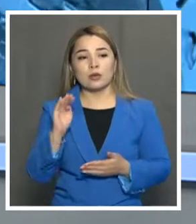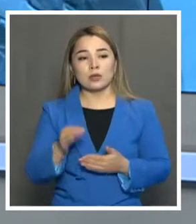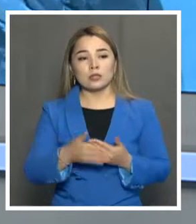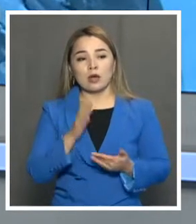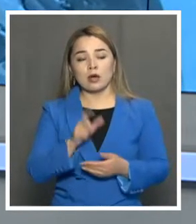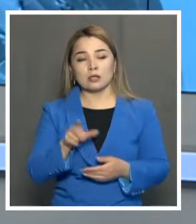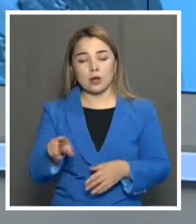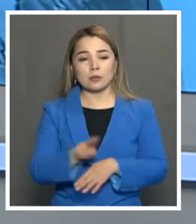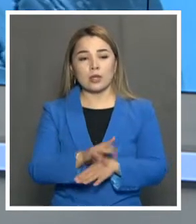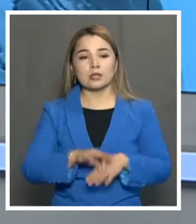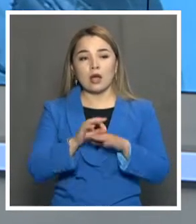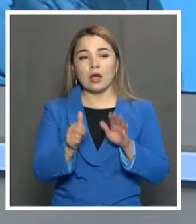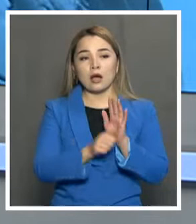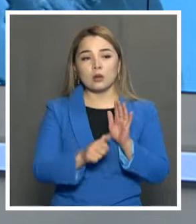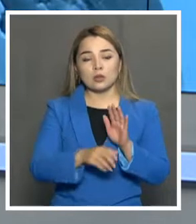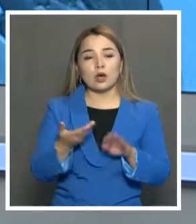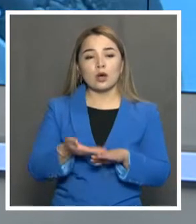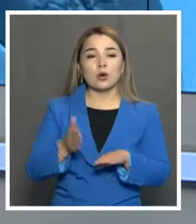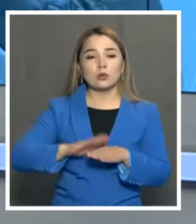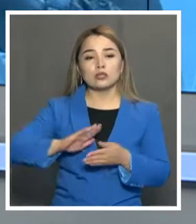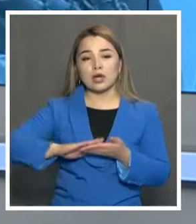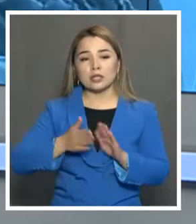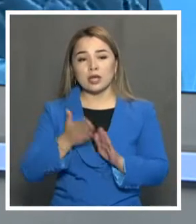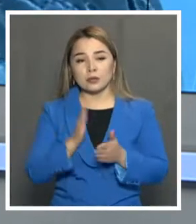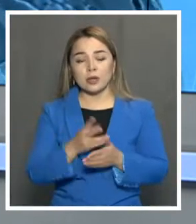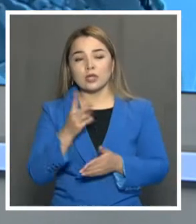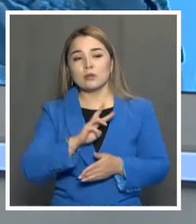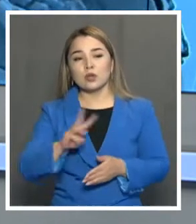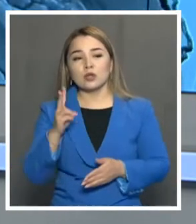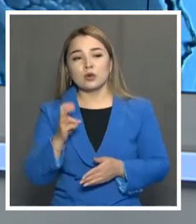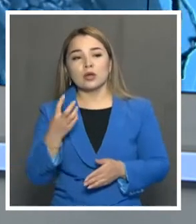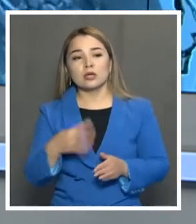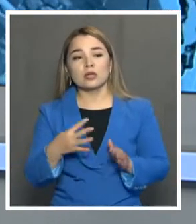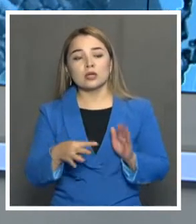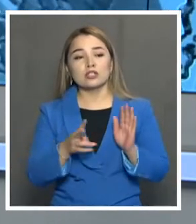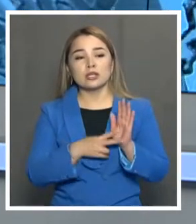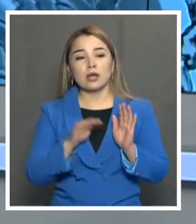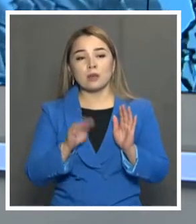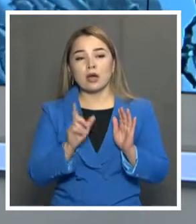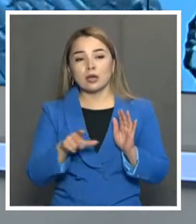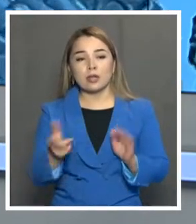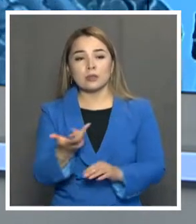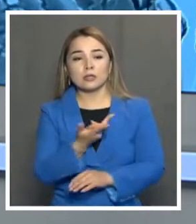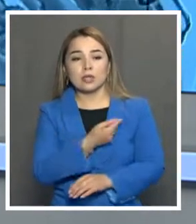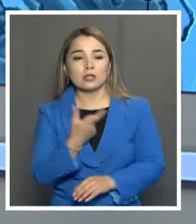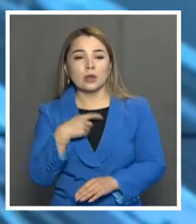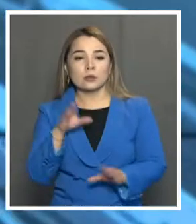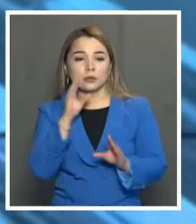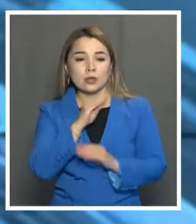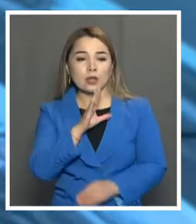емделіп жатыр. Олардың 600-і ауыр жағдайда. Ал бүгінге дейін 2 247 мың адам екпе салдырған.